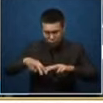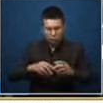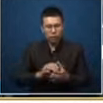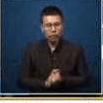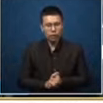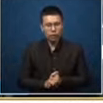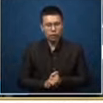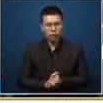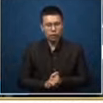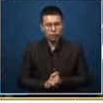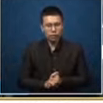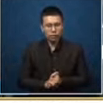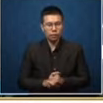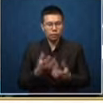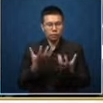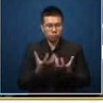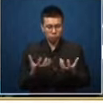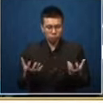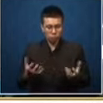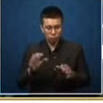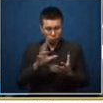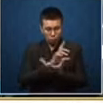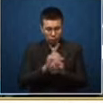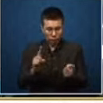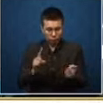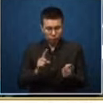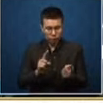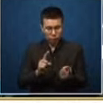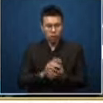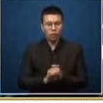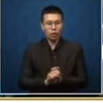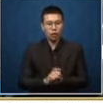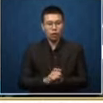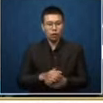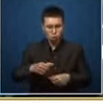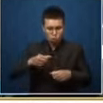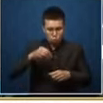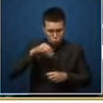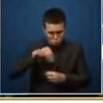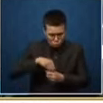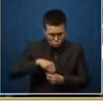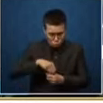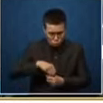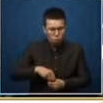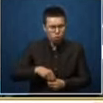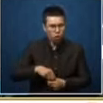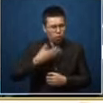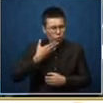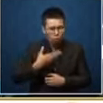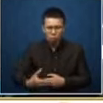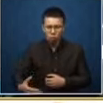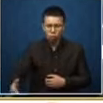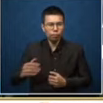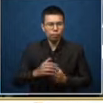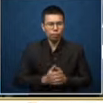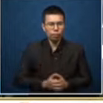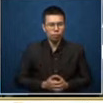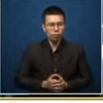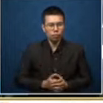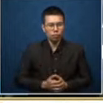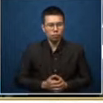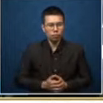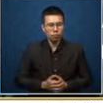รักษ์มรดกวัฒนธรรมของเราเนี่ยให้ยั่งยืนอย่างที่แนวทางที่ท่านเขียนไว้อย่างยั่งยืนต่อไปนะ